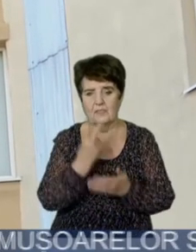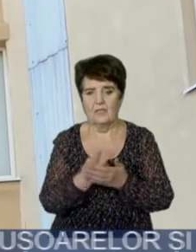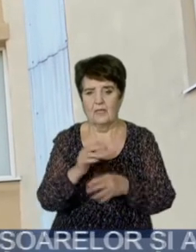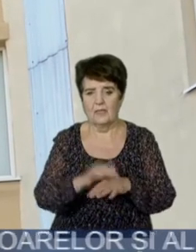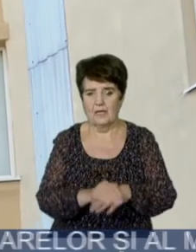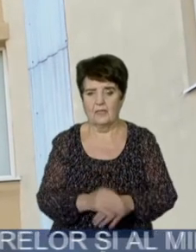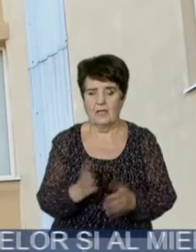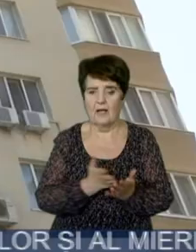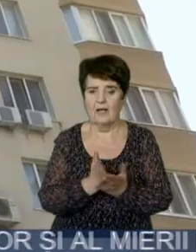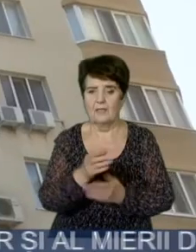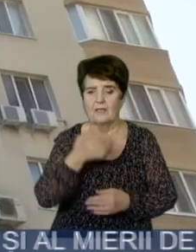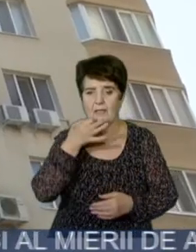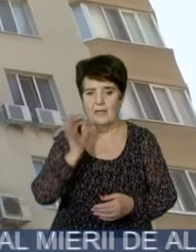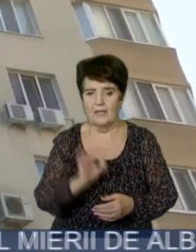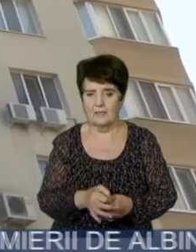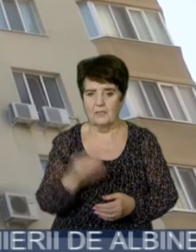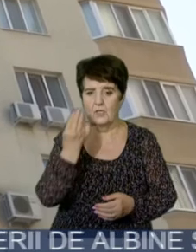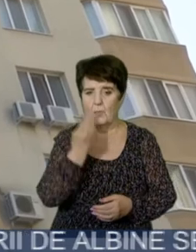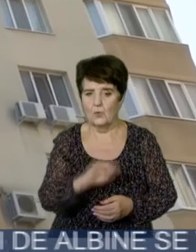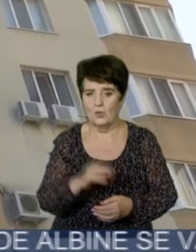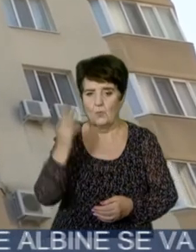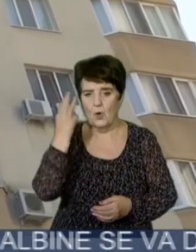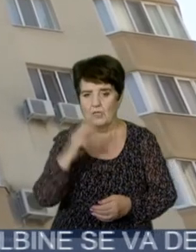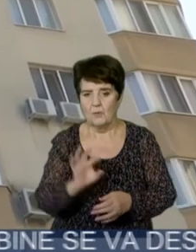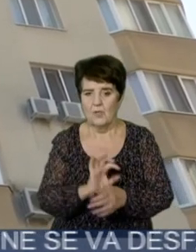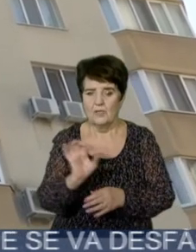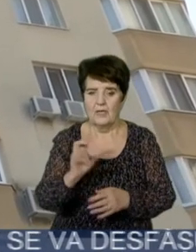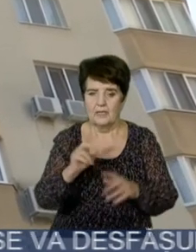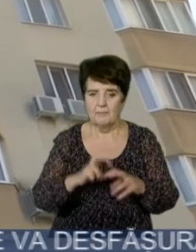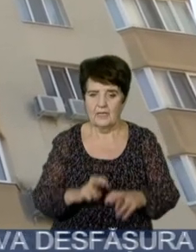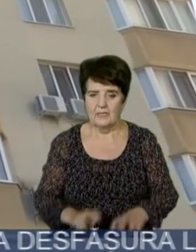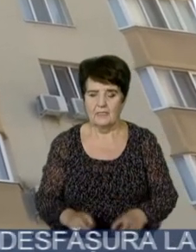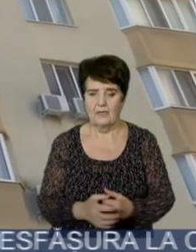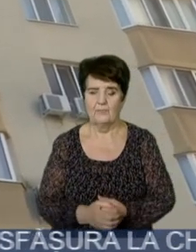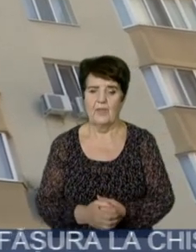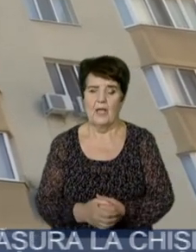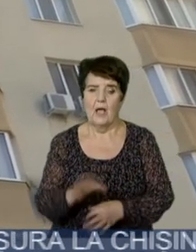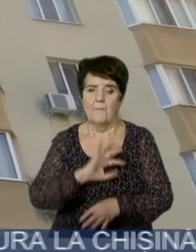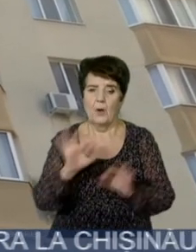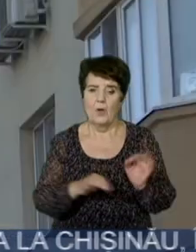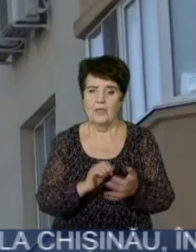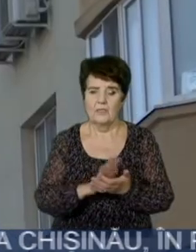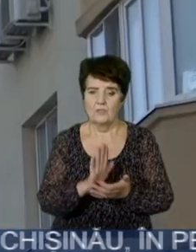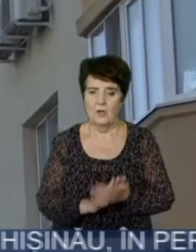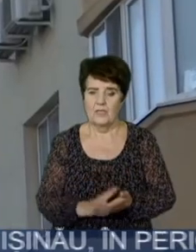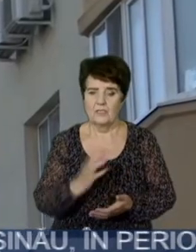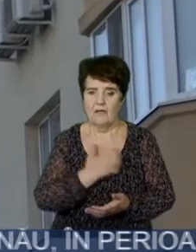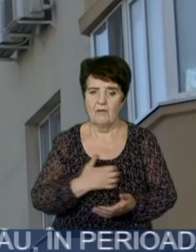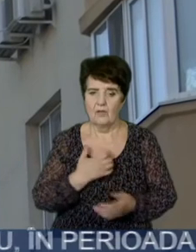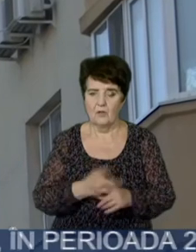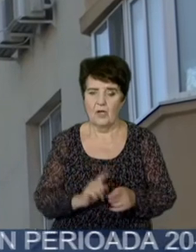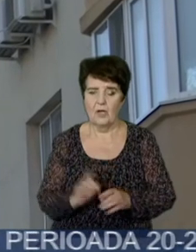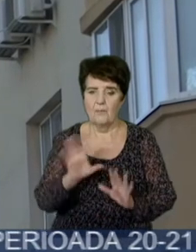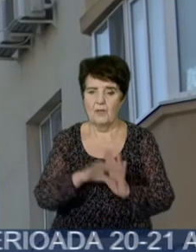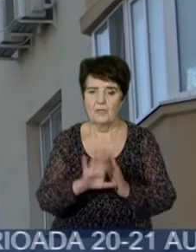nostru în calitate de experți este să îmbunătățim modelul de expertiză. Proiectul înregistrare și evaluare funciară este